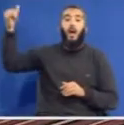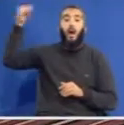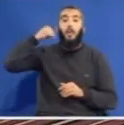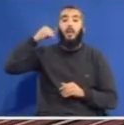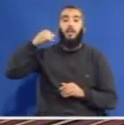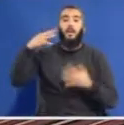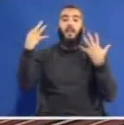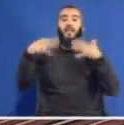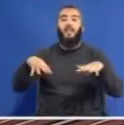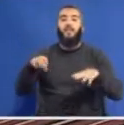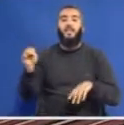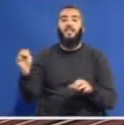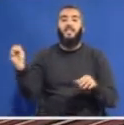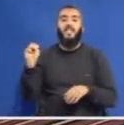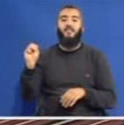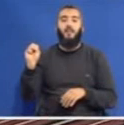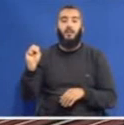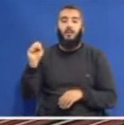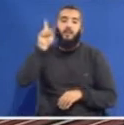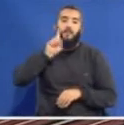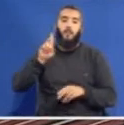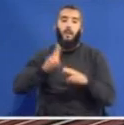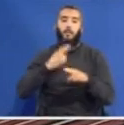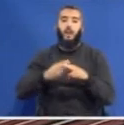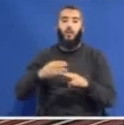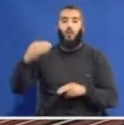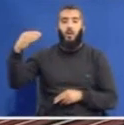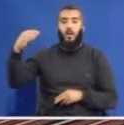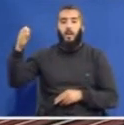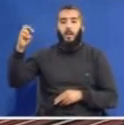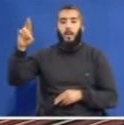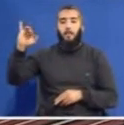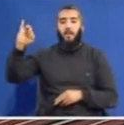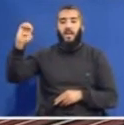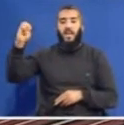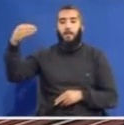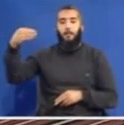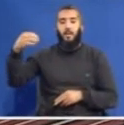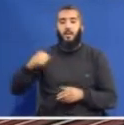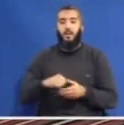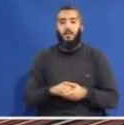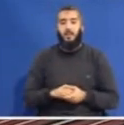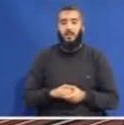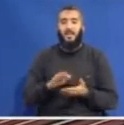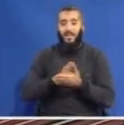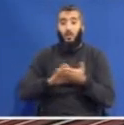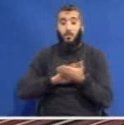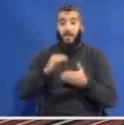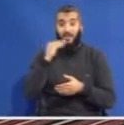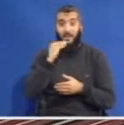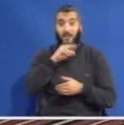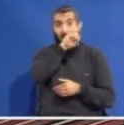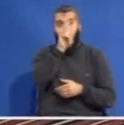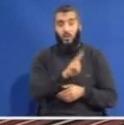هلو. السلام عليكم. سلام. مرحبا بك سيدة مريم، مع يعني دقائق معدودة، تفضلي بسؤال